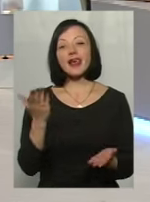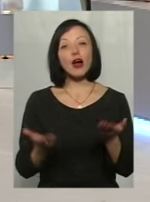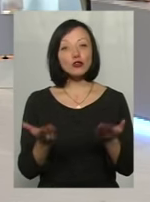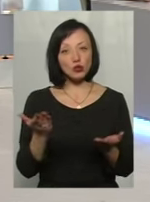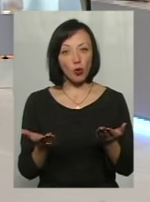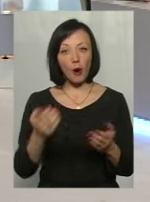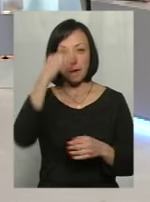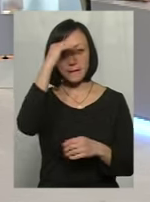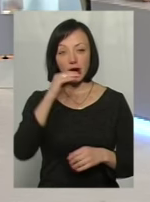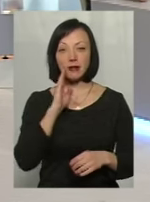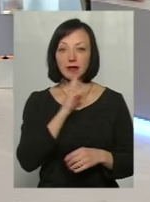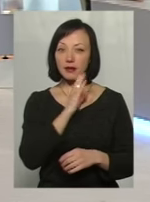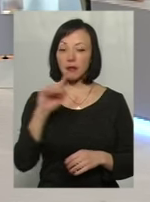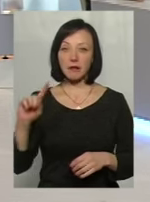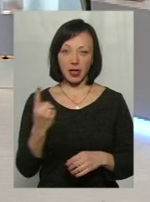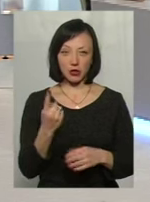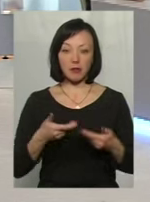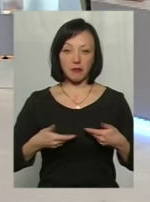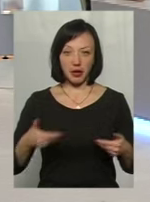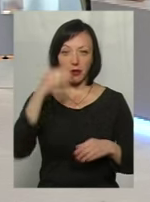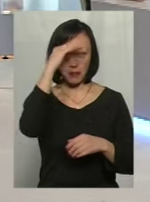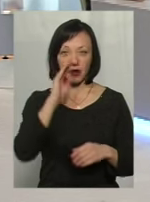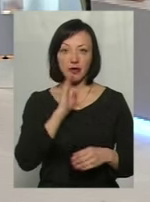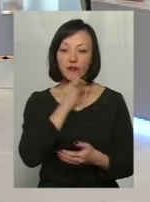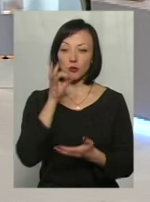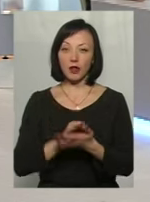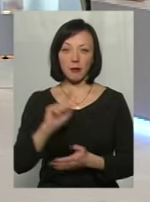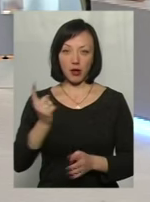Реакції, якщо батьки, ну найперше, ми батьки, так, ми відповідальні в